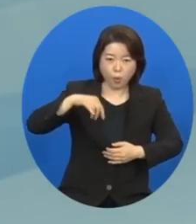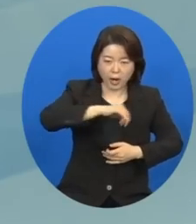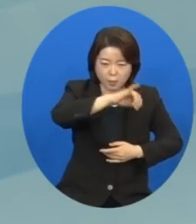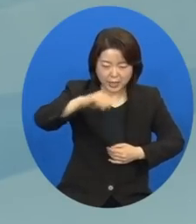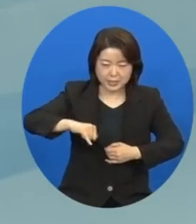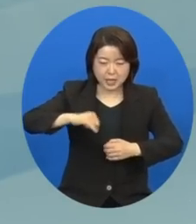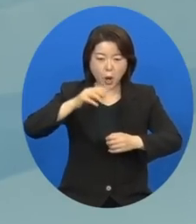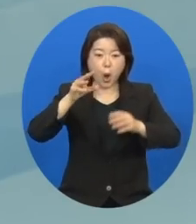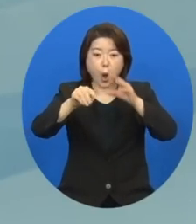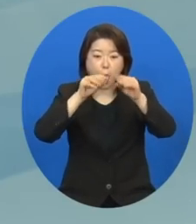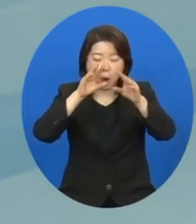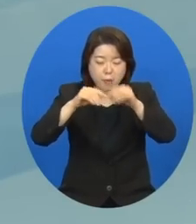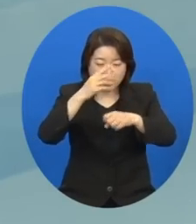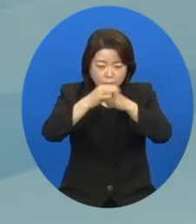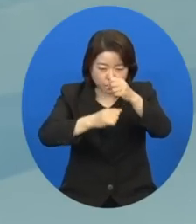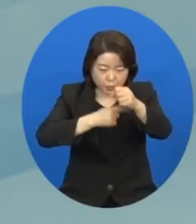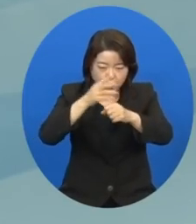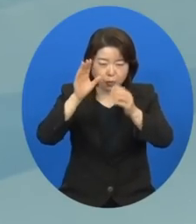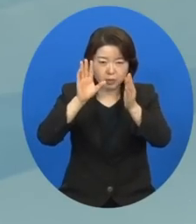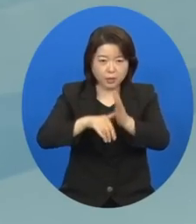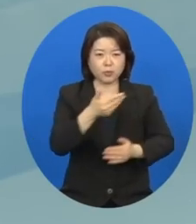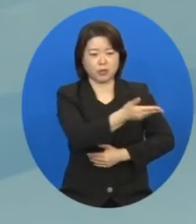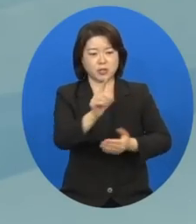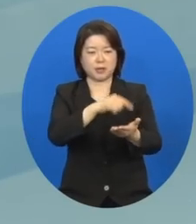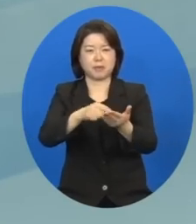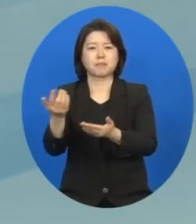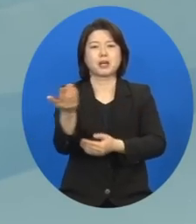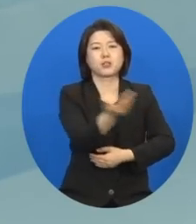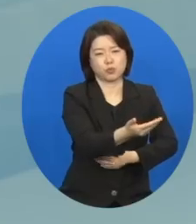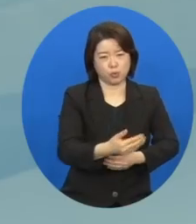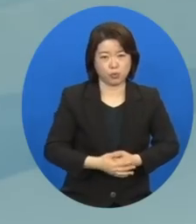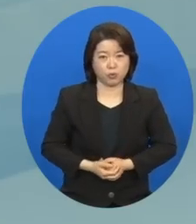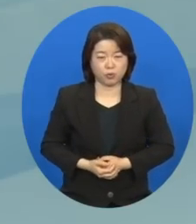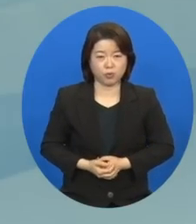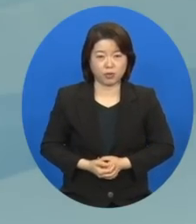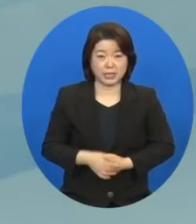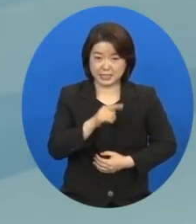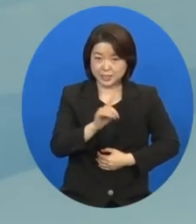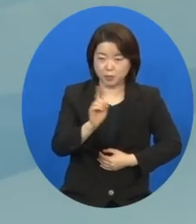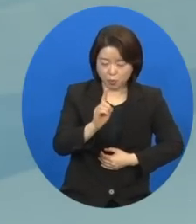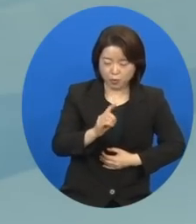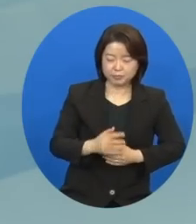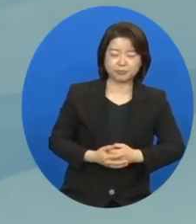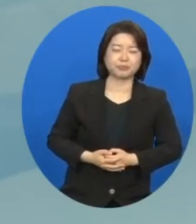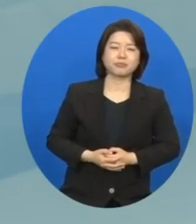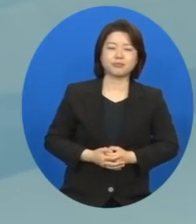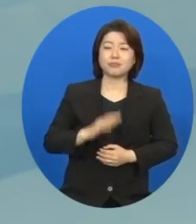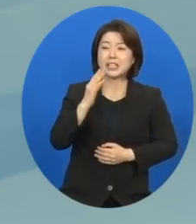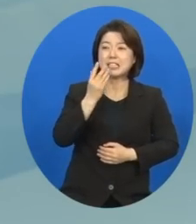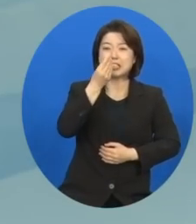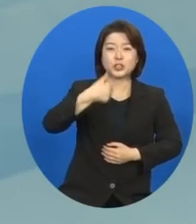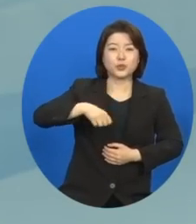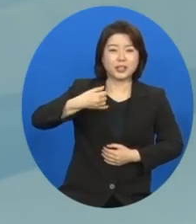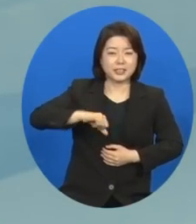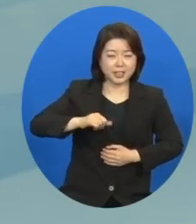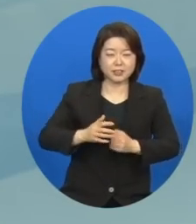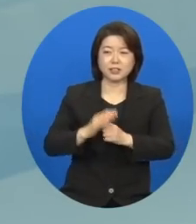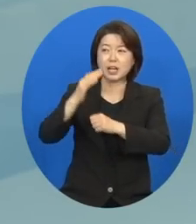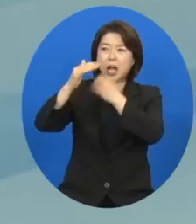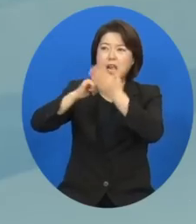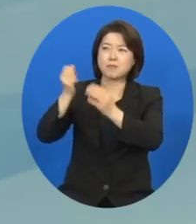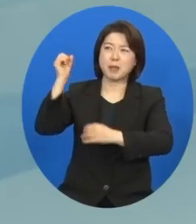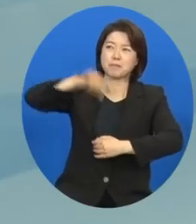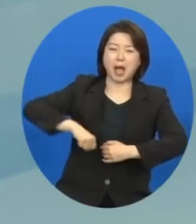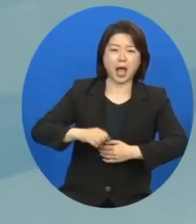너희에게 갚아줄 것이다 라고 말씀하세요. 자, 무슨 일이 있었냐면 이 시온의 자녀들이 하나님께 불순종해서